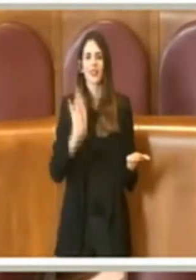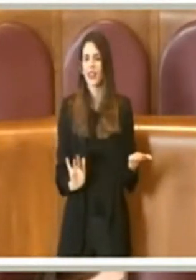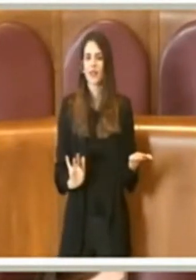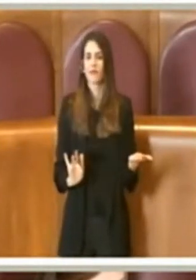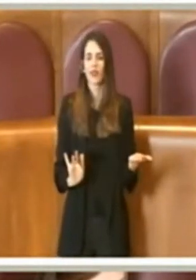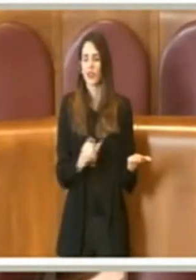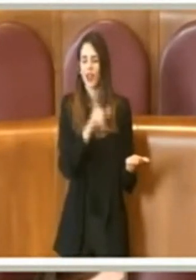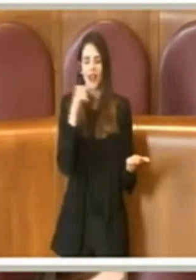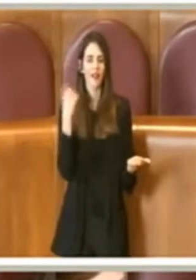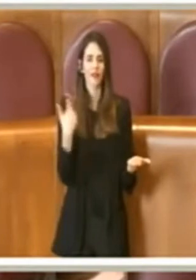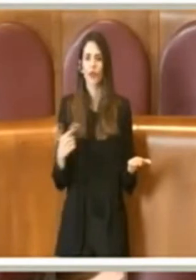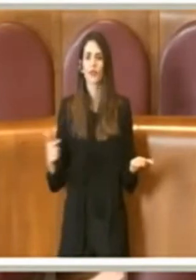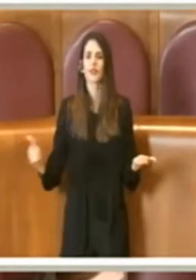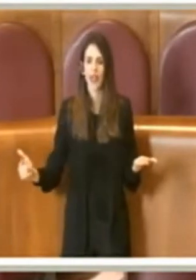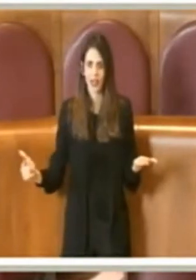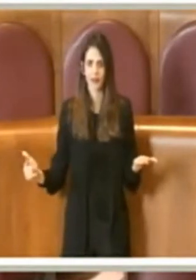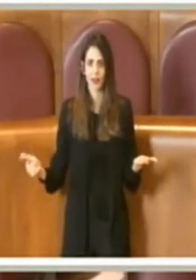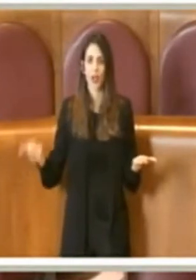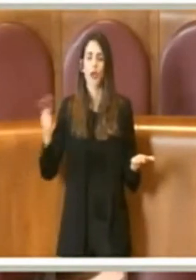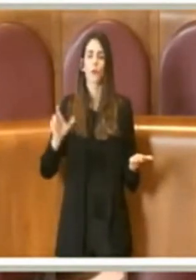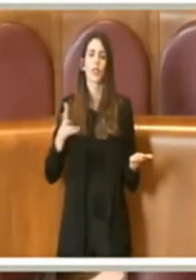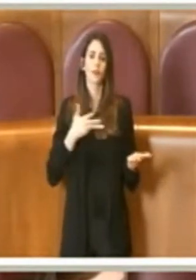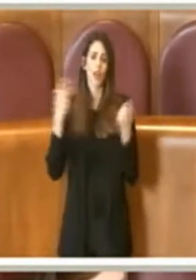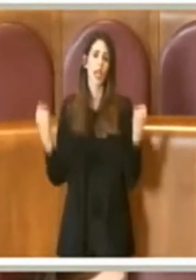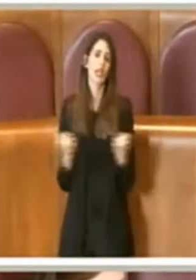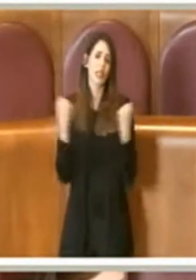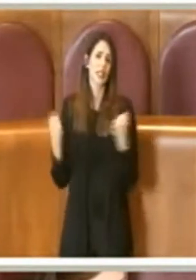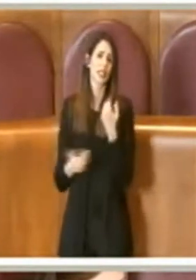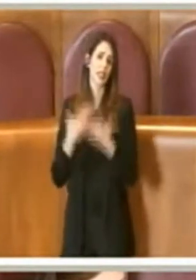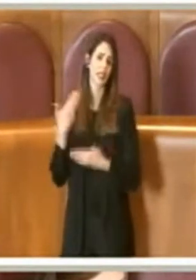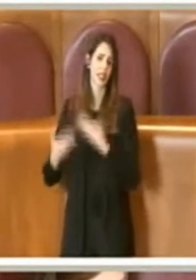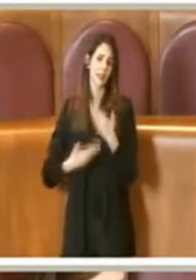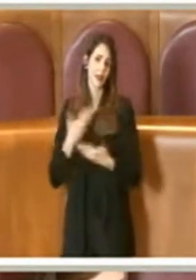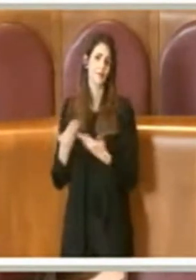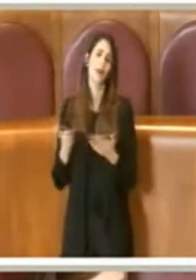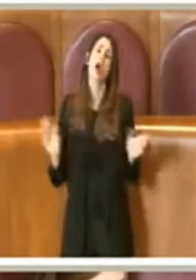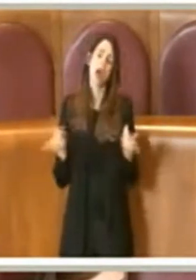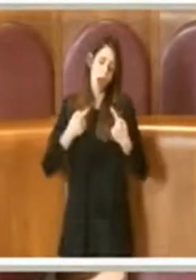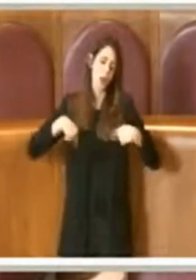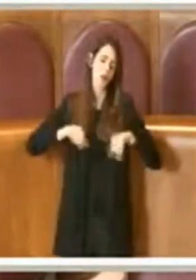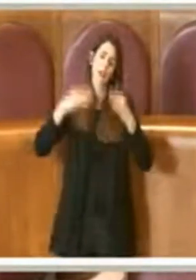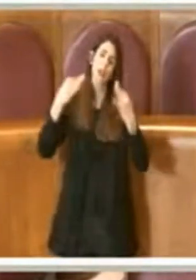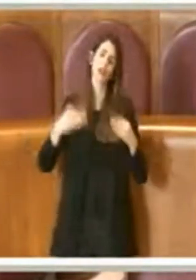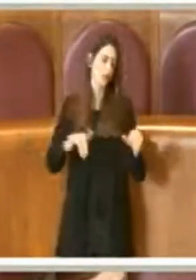atti già presenti o iniziative già in corso. Per questo motivo ci asterremo. Grazie.